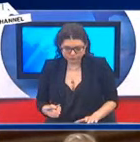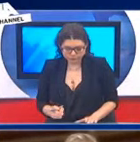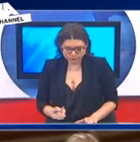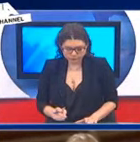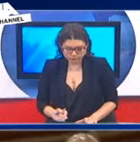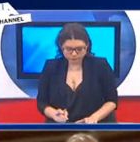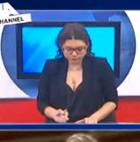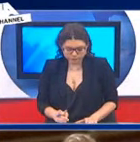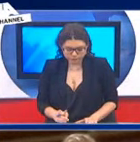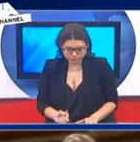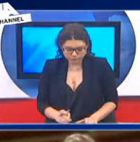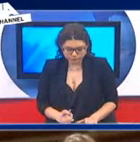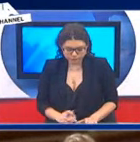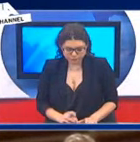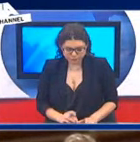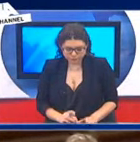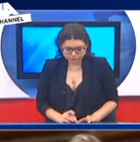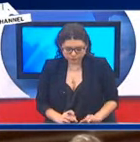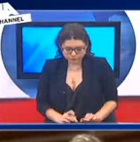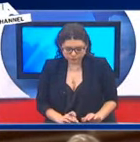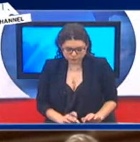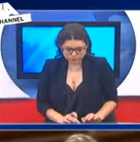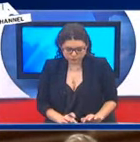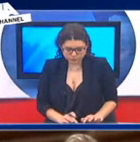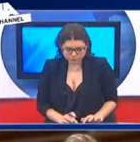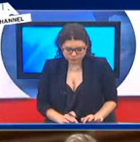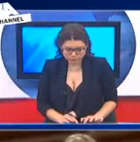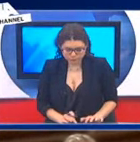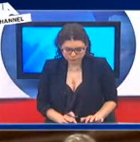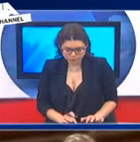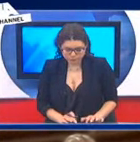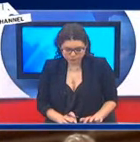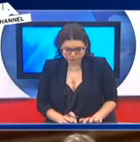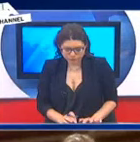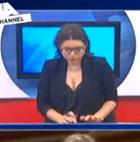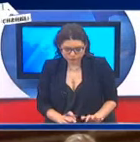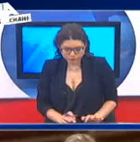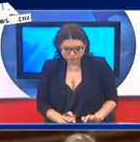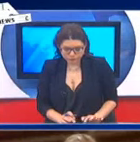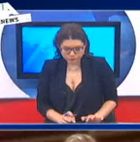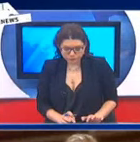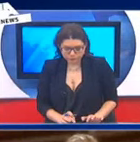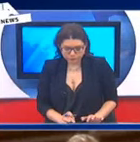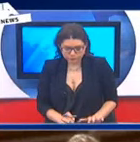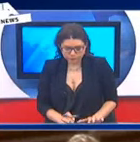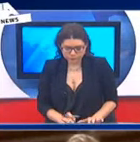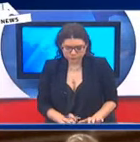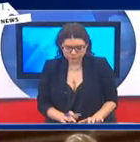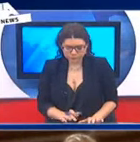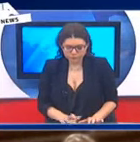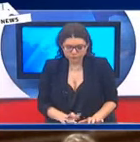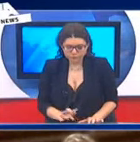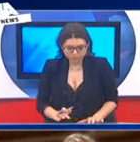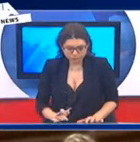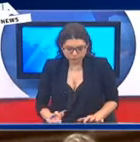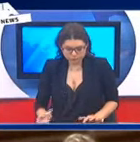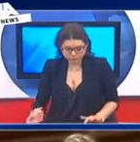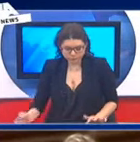να αποθηκευτούν χωρίς τη σύμφωνη γνώμη των ανθρώπων που παρουσιάζονται σε αυτά τα βίντεο.